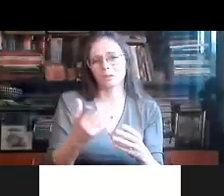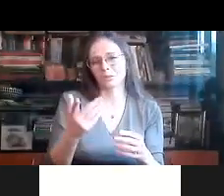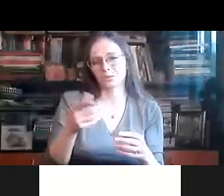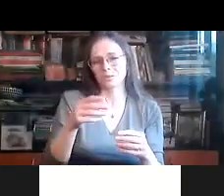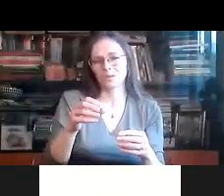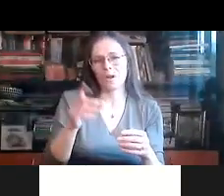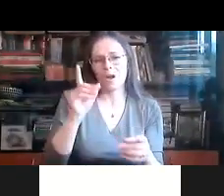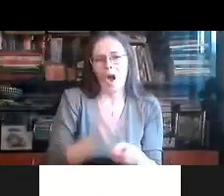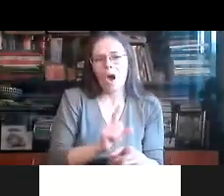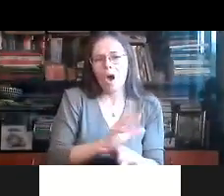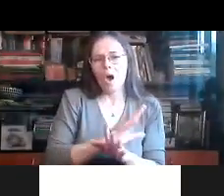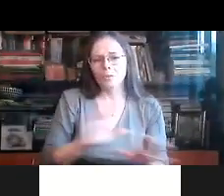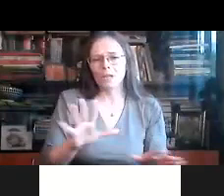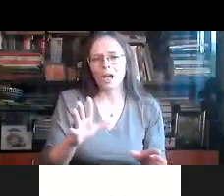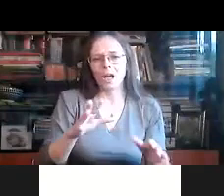работа как минимум там